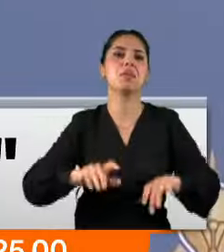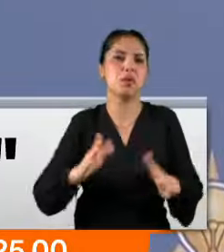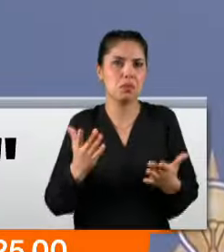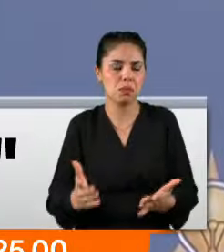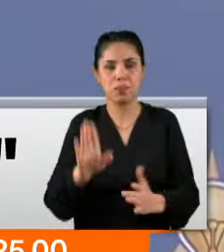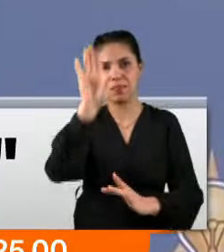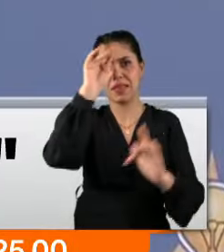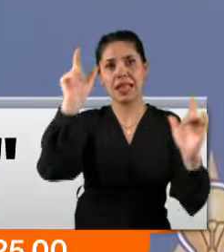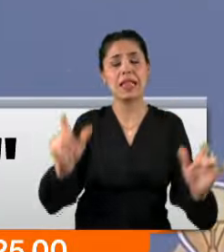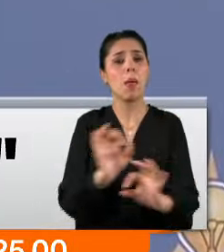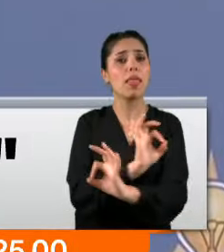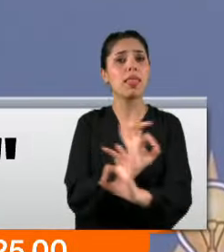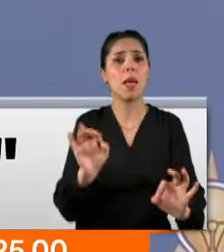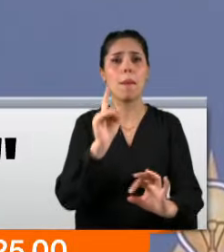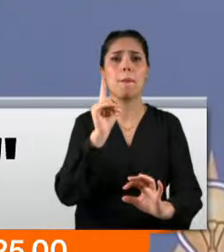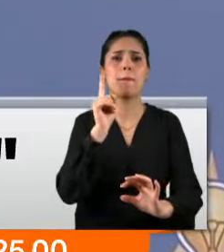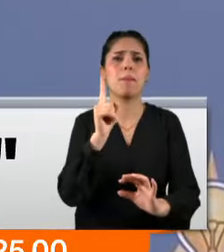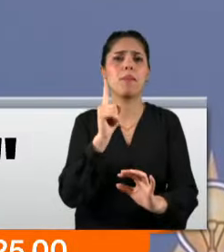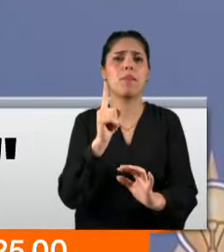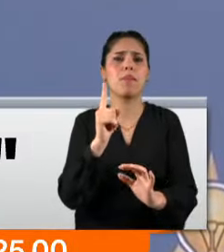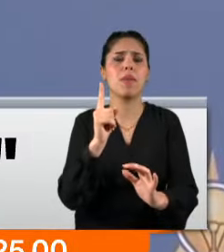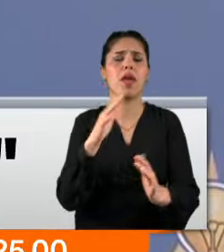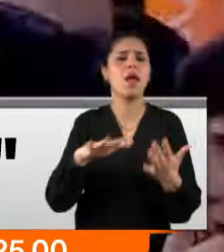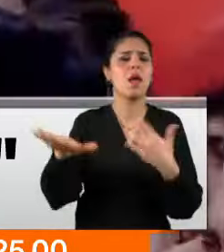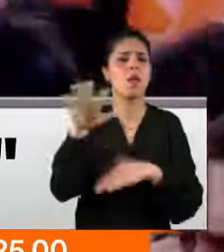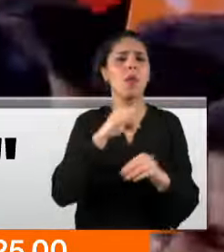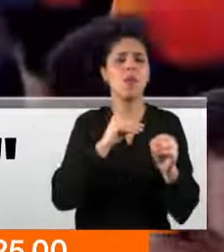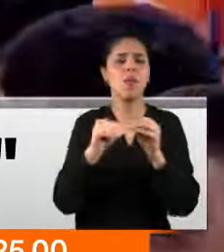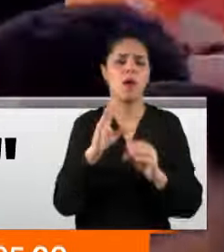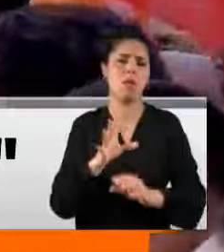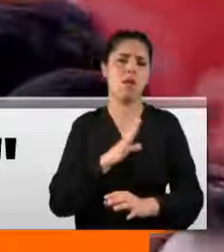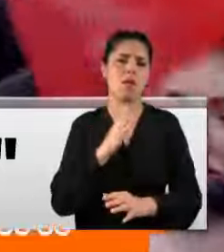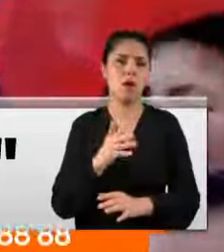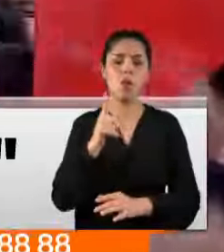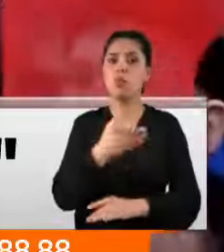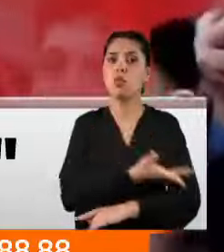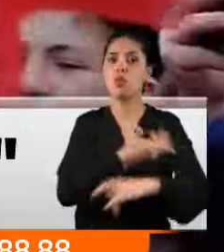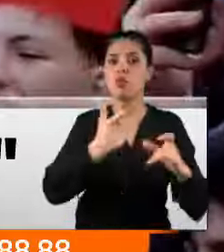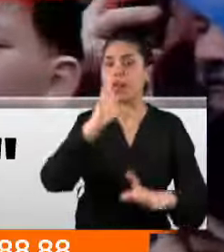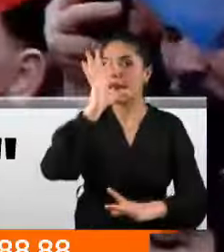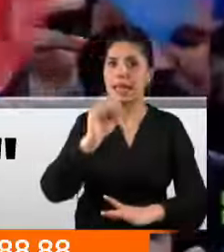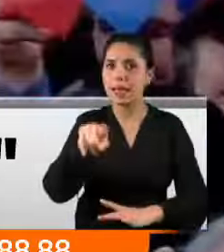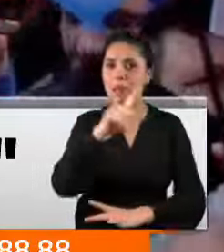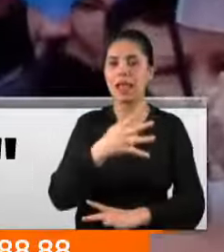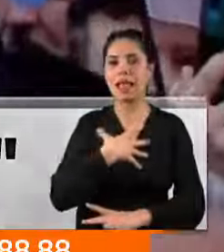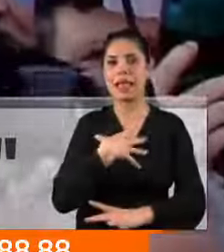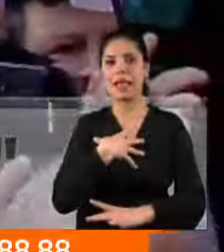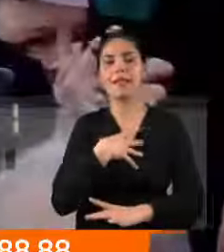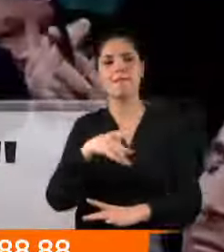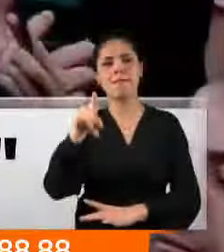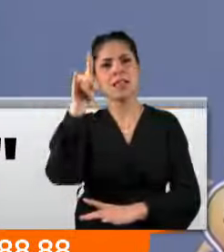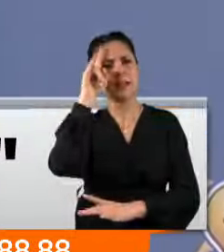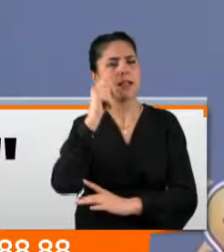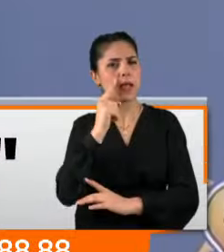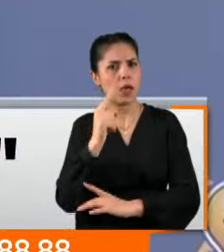Ve İstanbul tam bir çile şehri haline geldi. Bu şehir hiç kimsenin şahsi ihtiraslarının